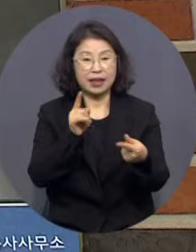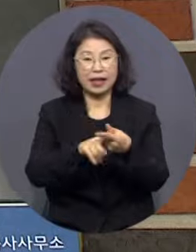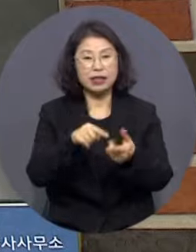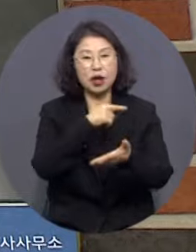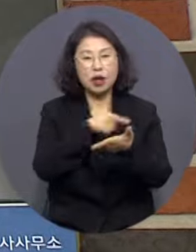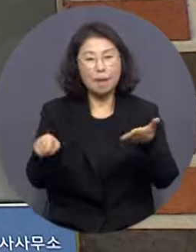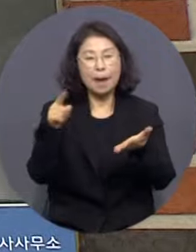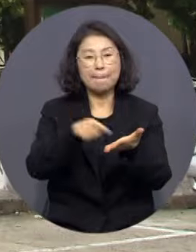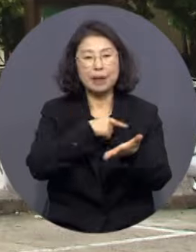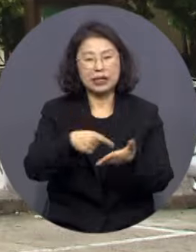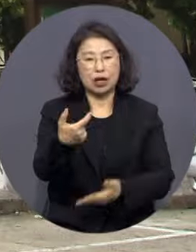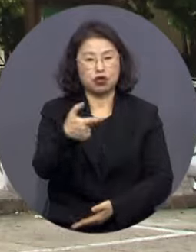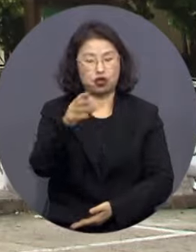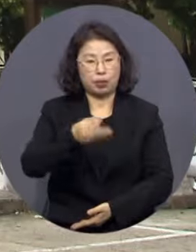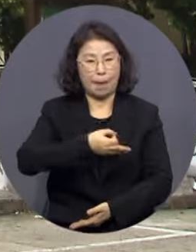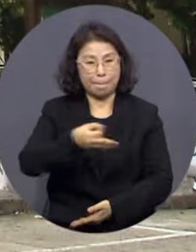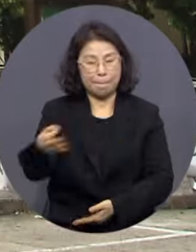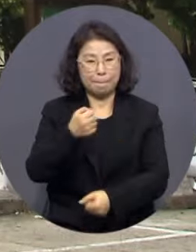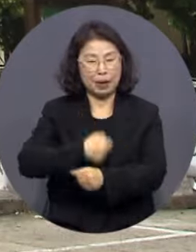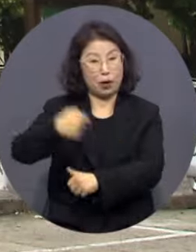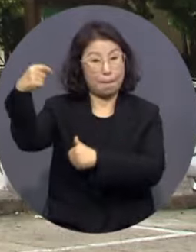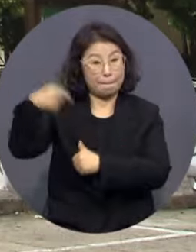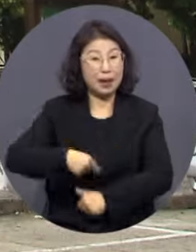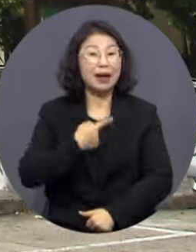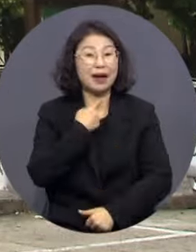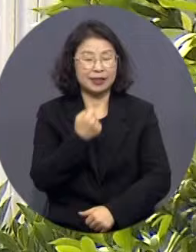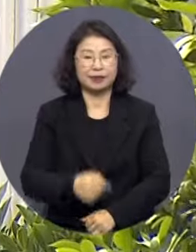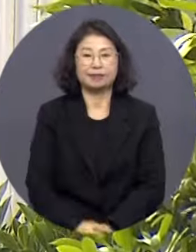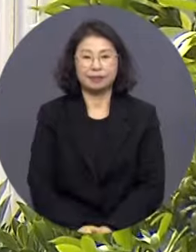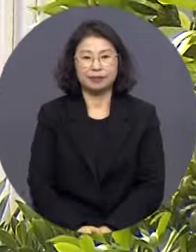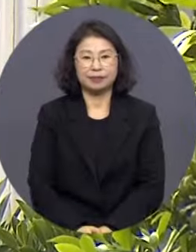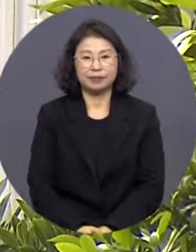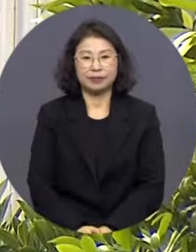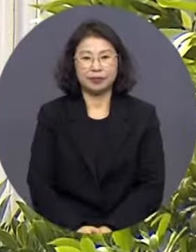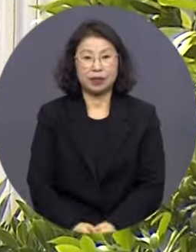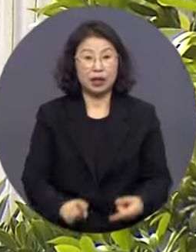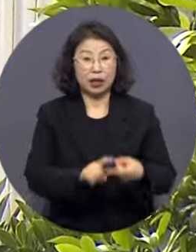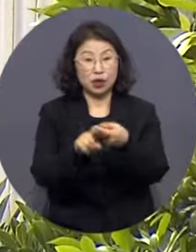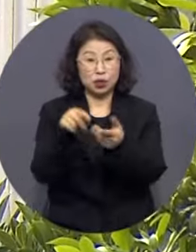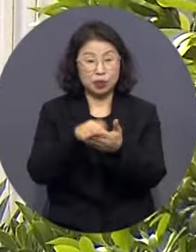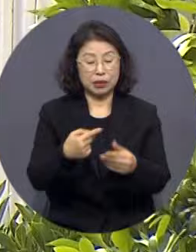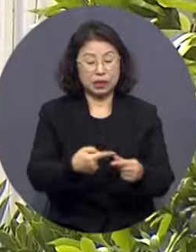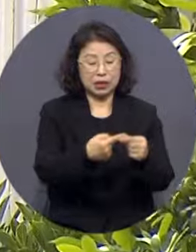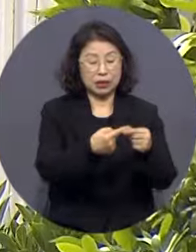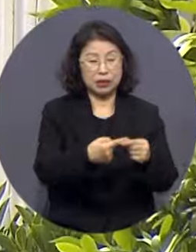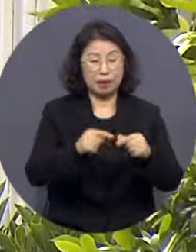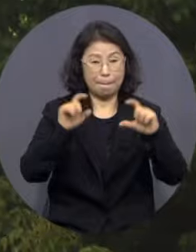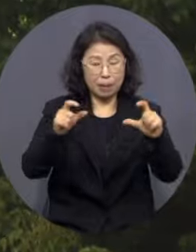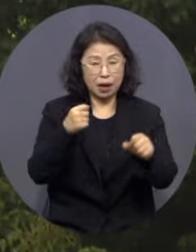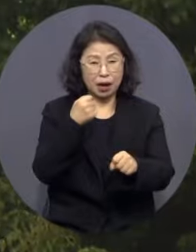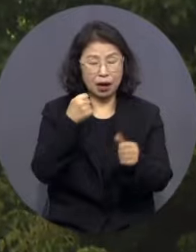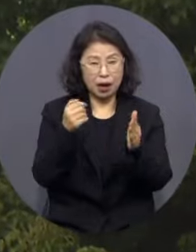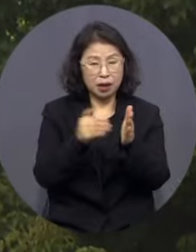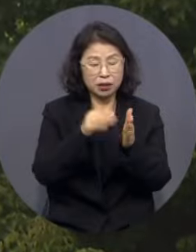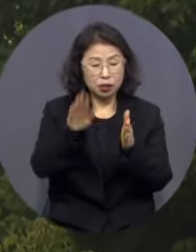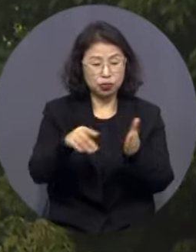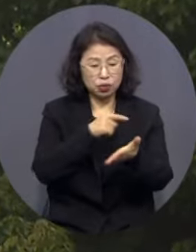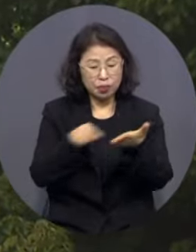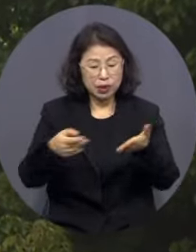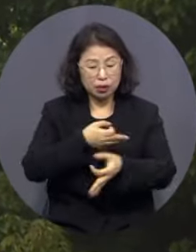손해배상금 60억 원을 지급하라고 판결했습니다 한편 조합측은 일심 판결 후 손해 배상금을